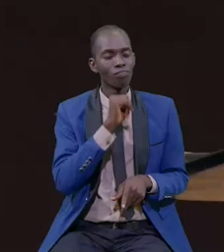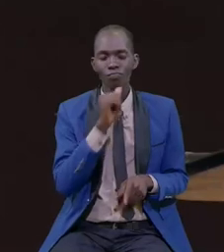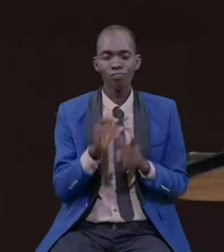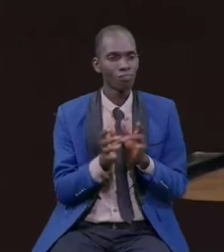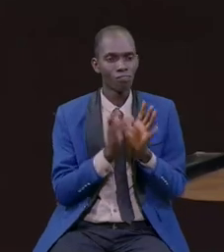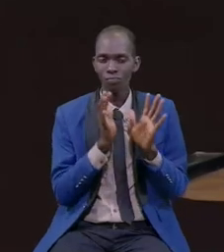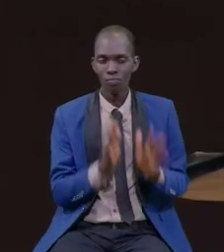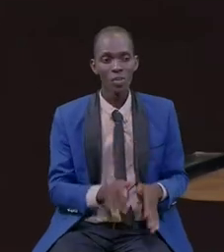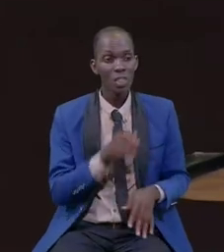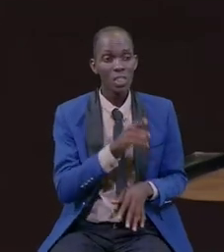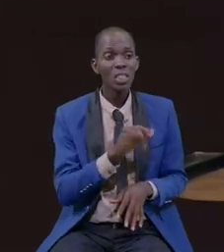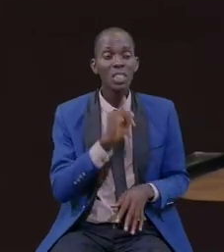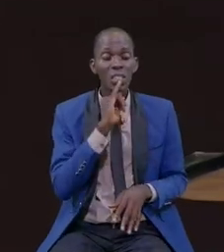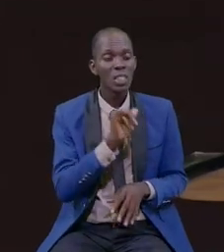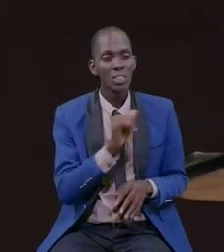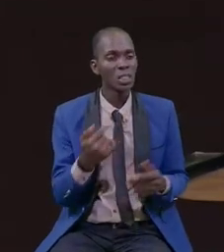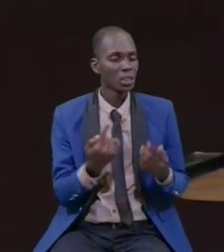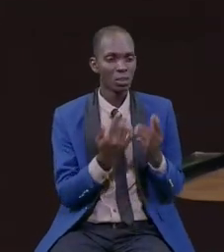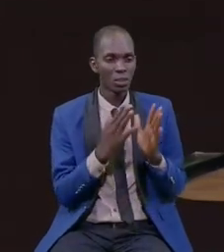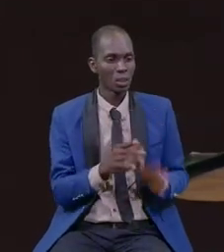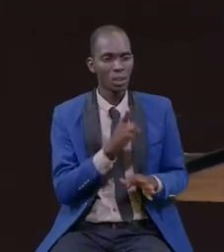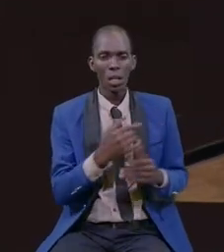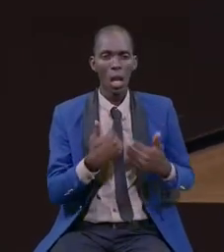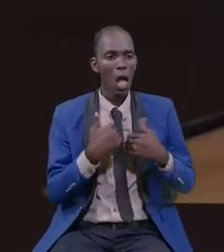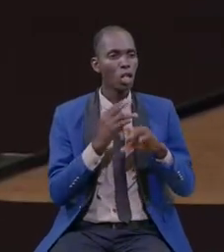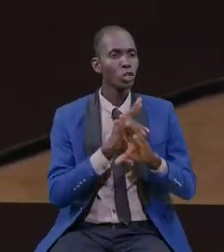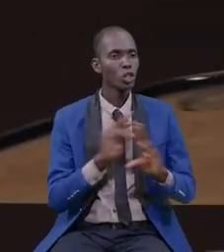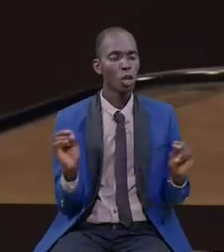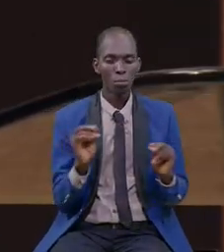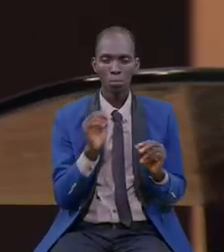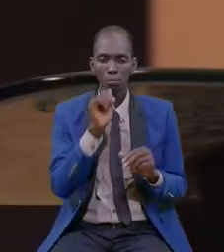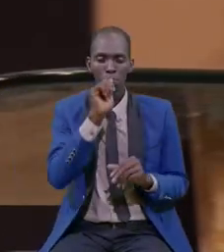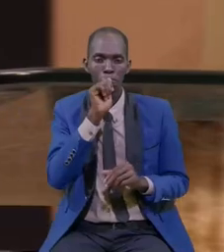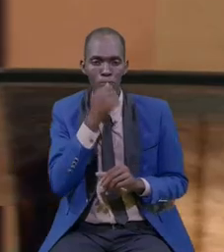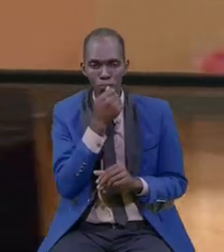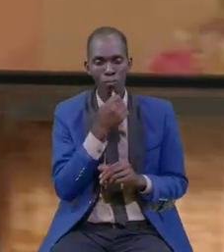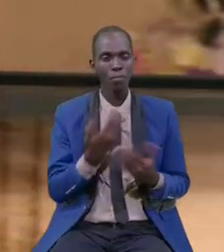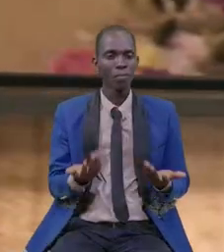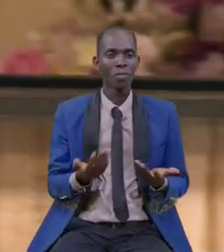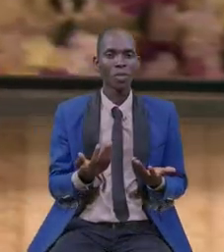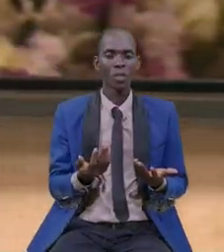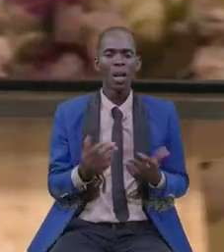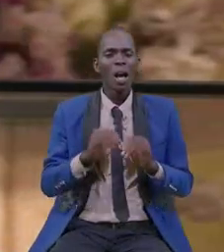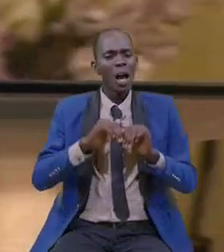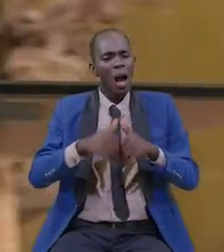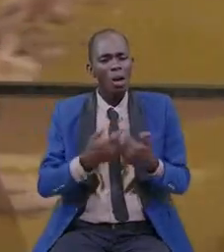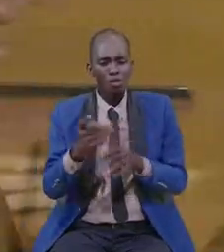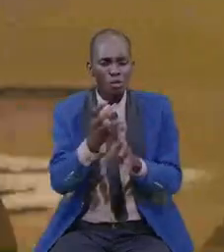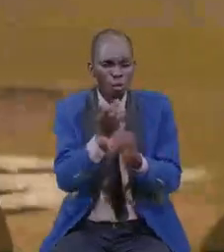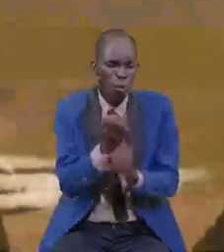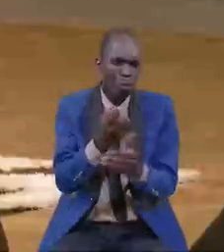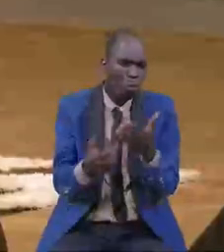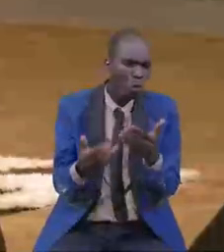patience pas de foi en Dieu comment es-tu parvenu à avoir ce que tu as